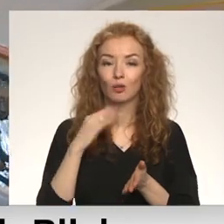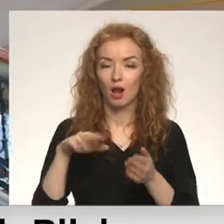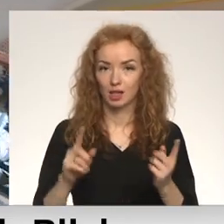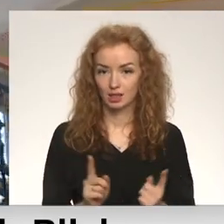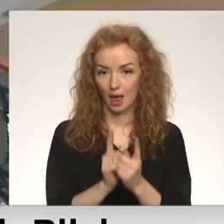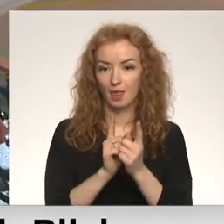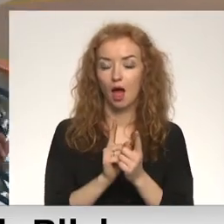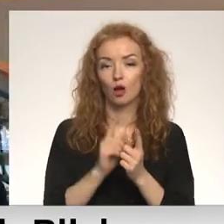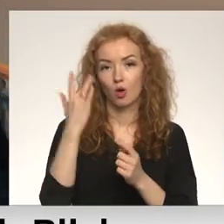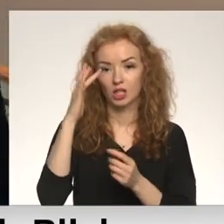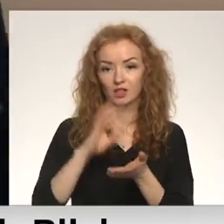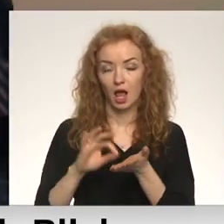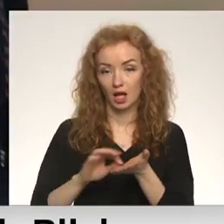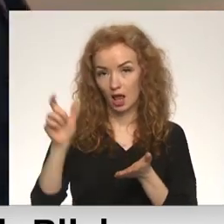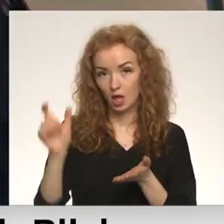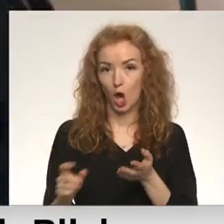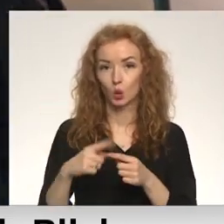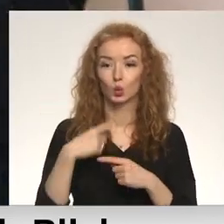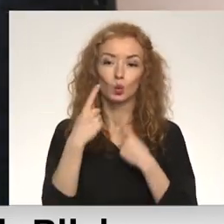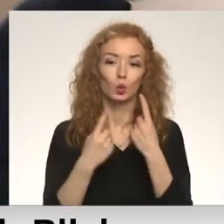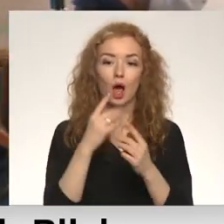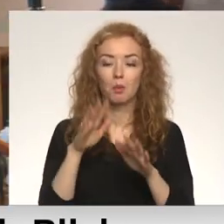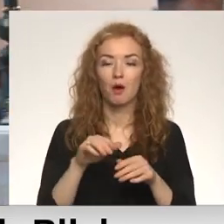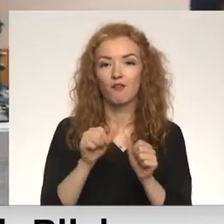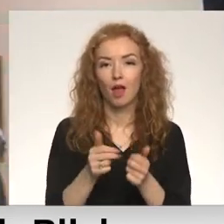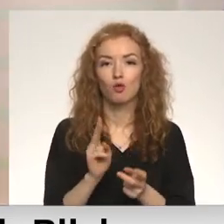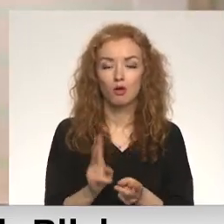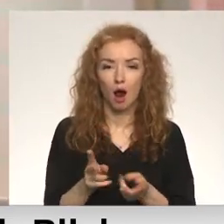valsts sekretāru un runātu par risinājumiem Ukrainas karā,